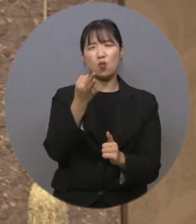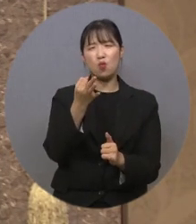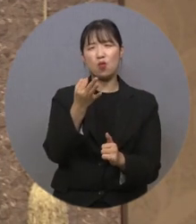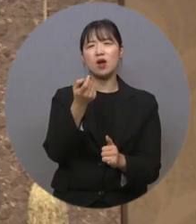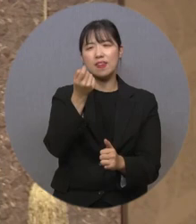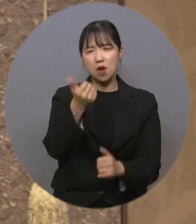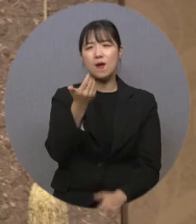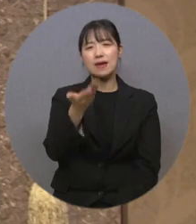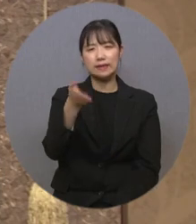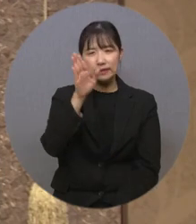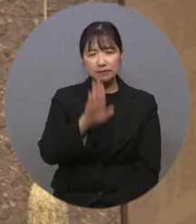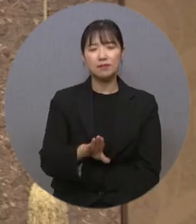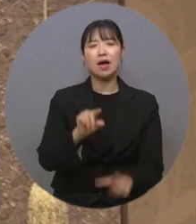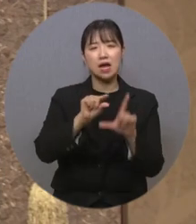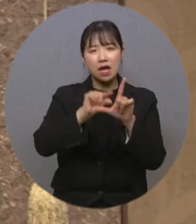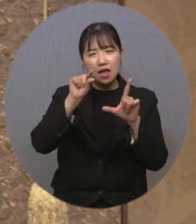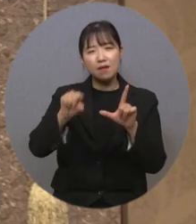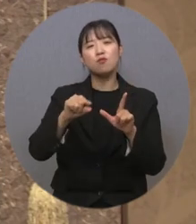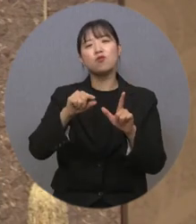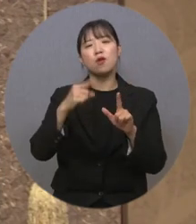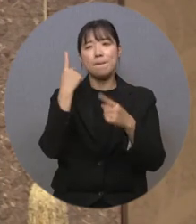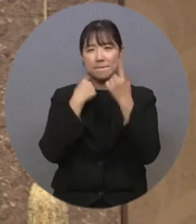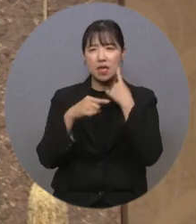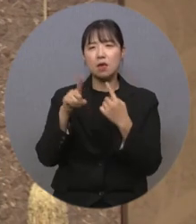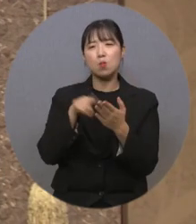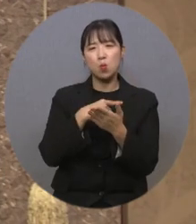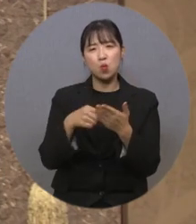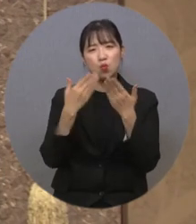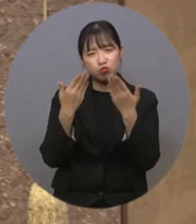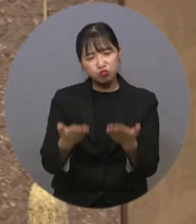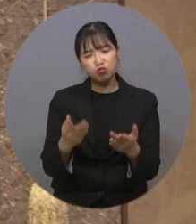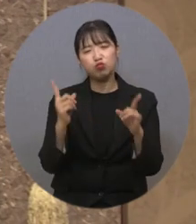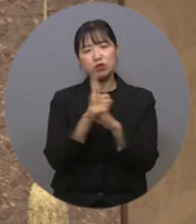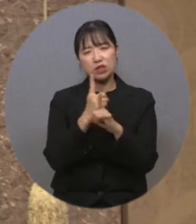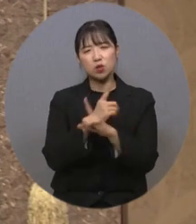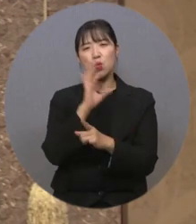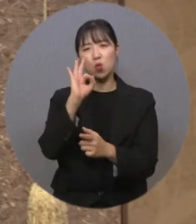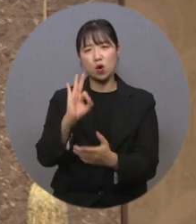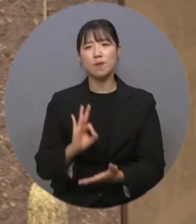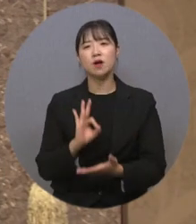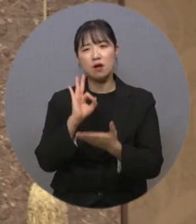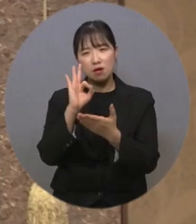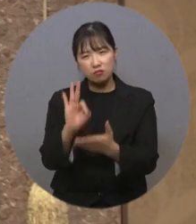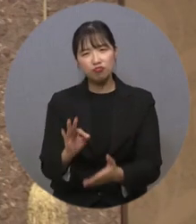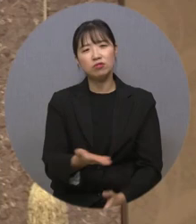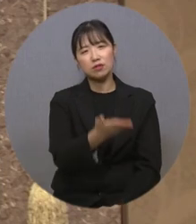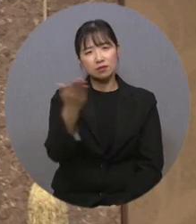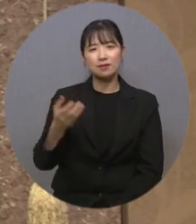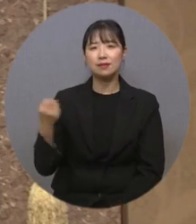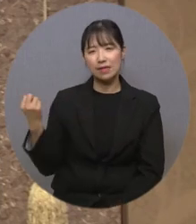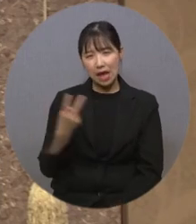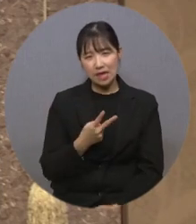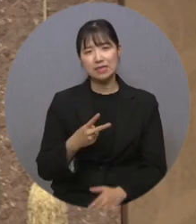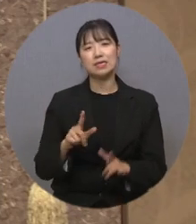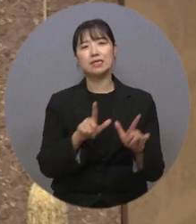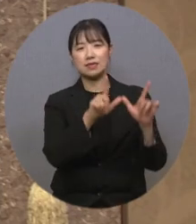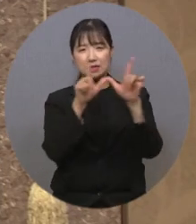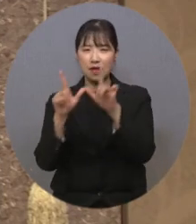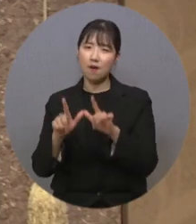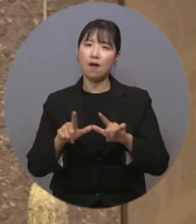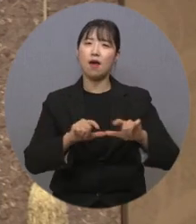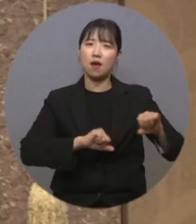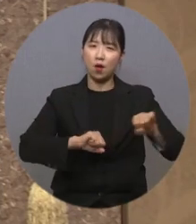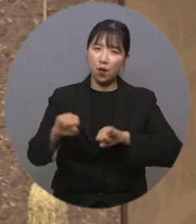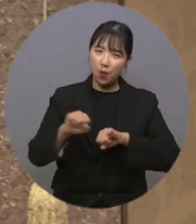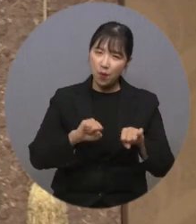돈이지만 일정한 피해를 보상해 주고 치료비를 주어서 이분들이 다시 생활